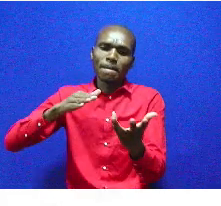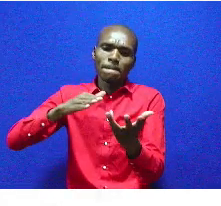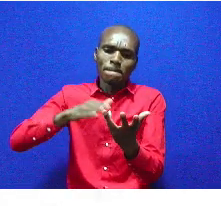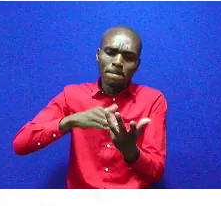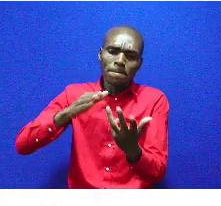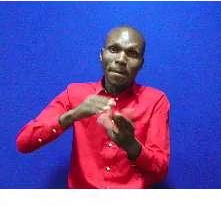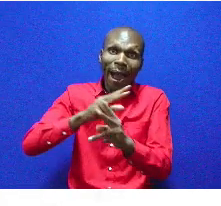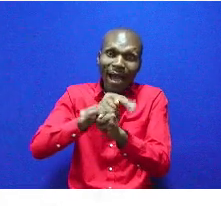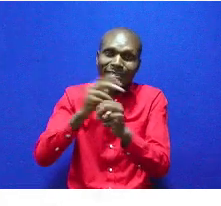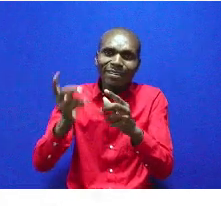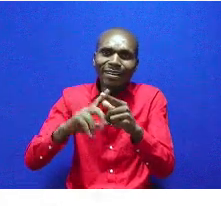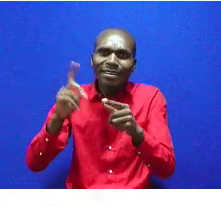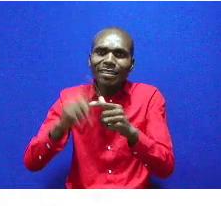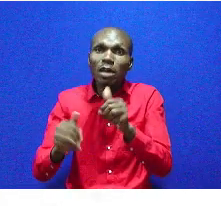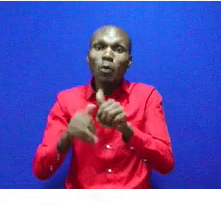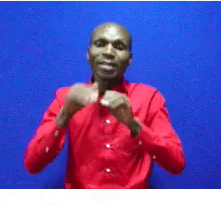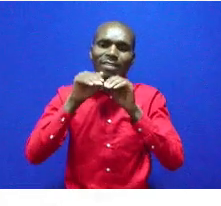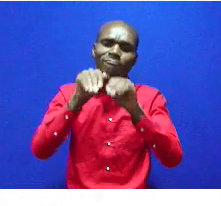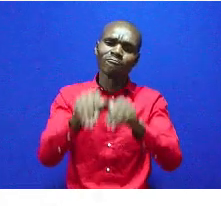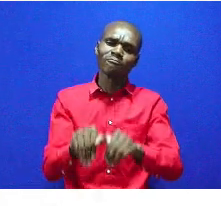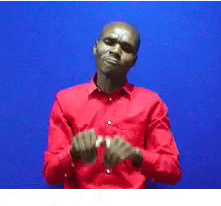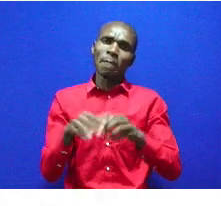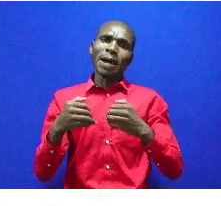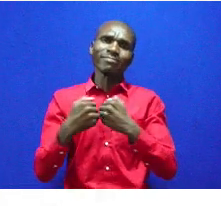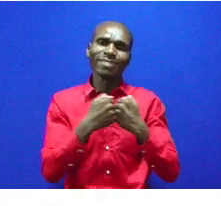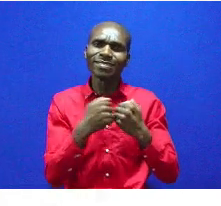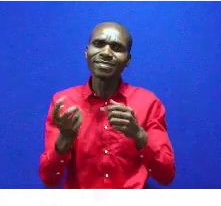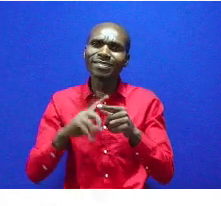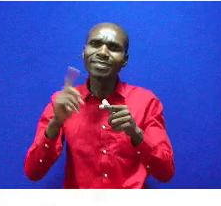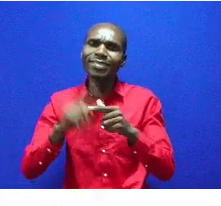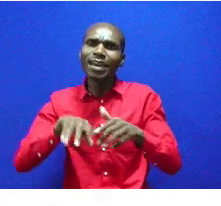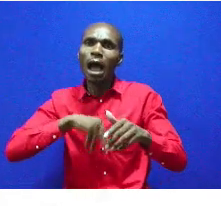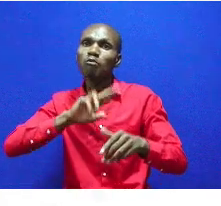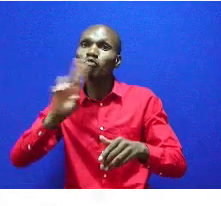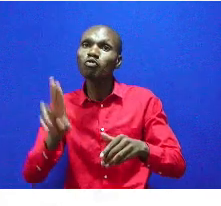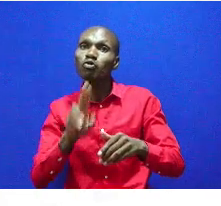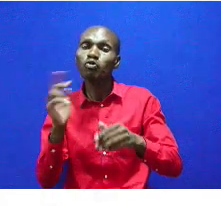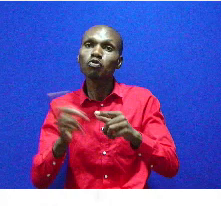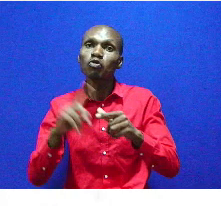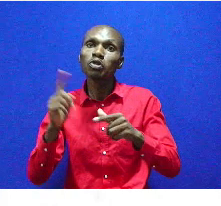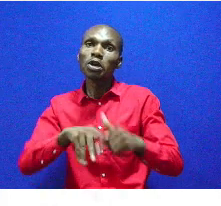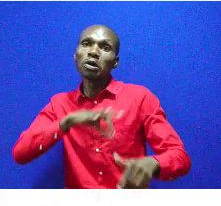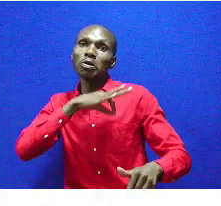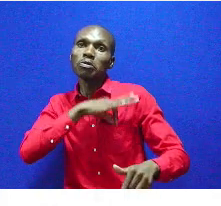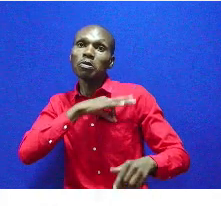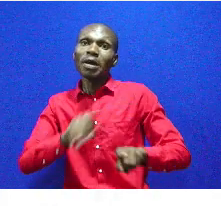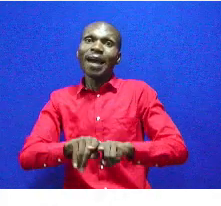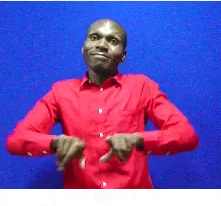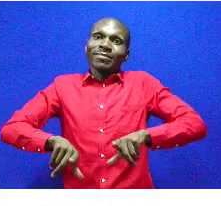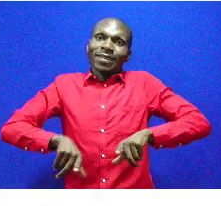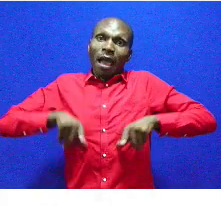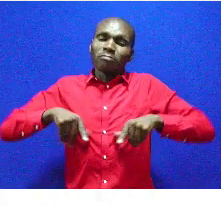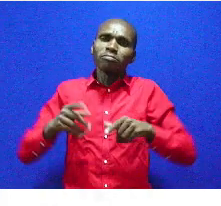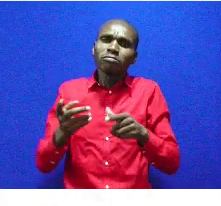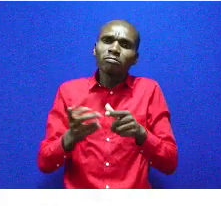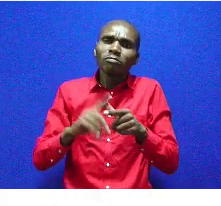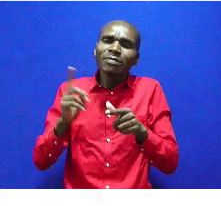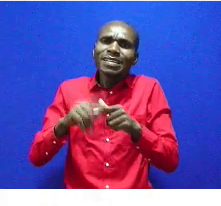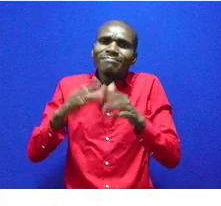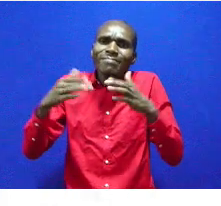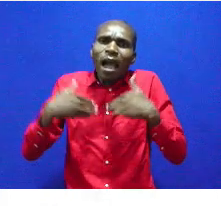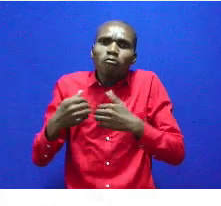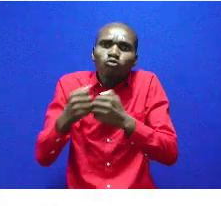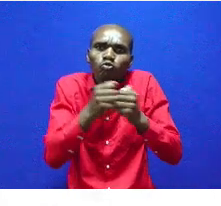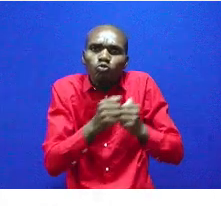ile gharama mkulima anapitia, ile mkulima anatumia kujimudu kimaisha, na tumekuja